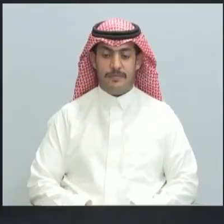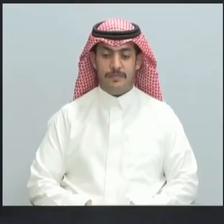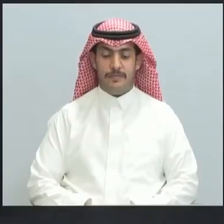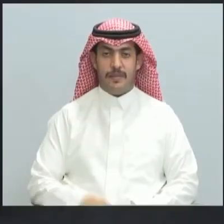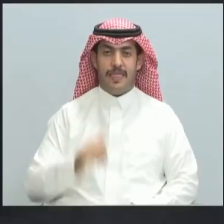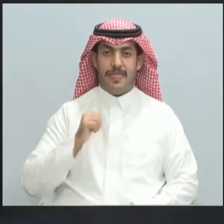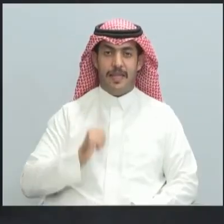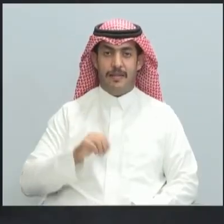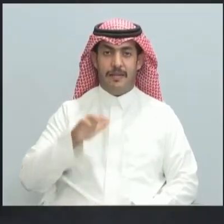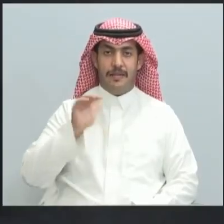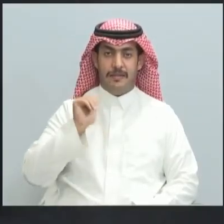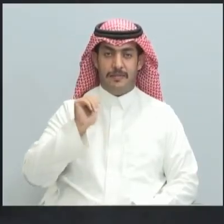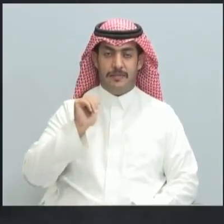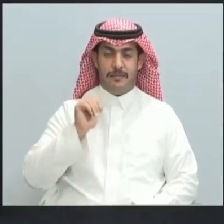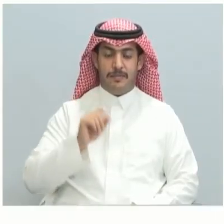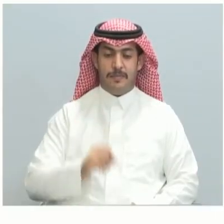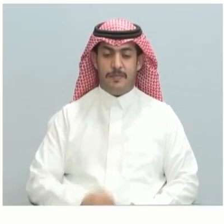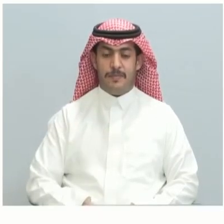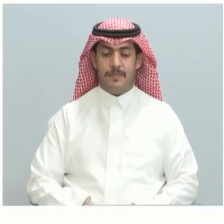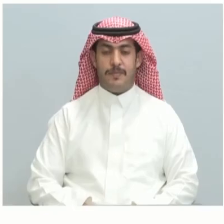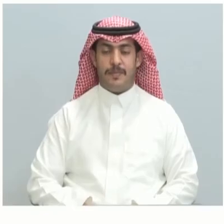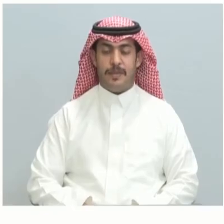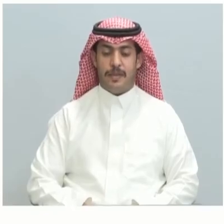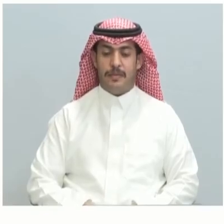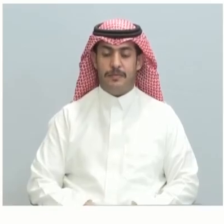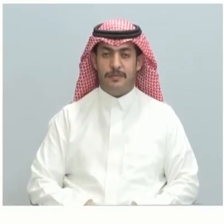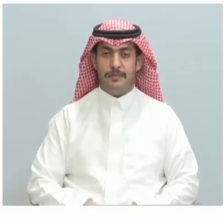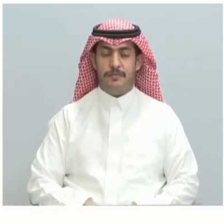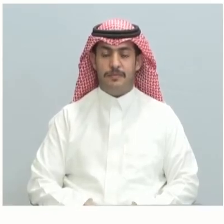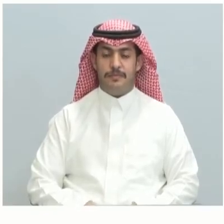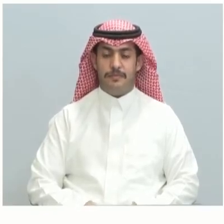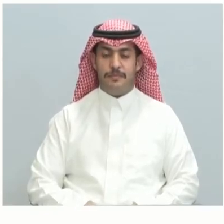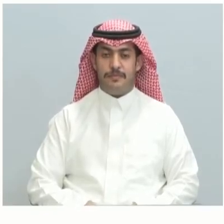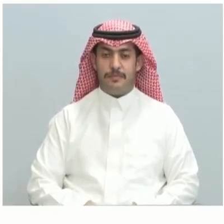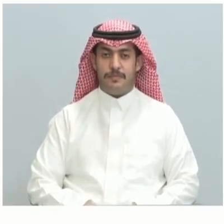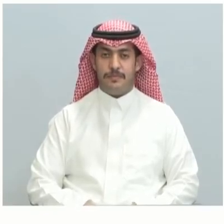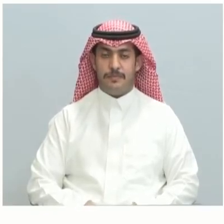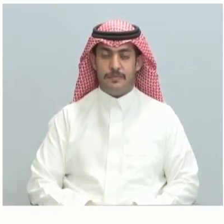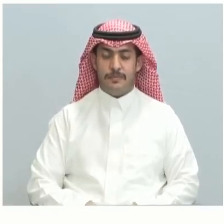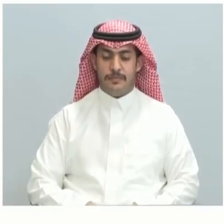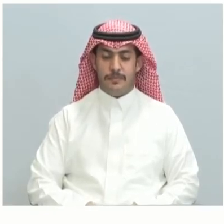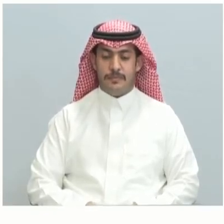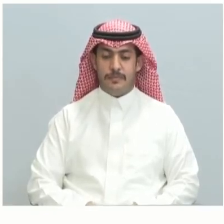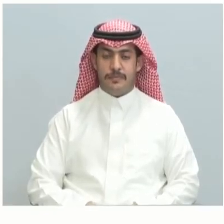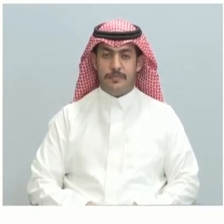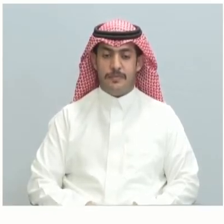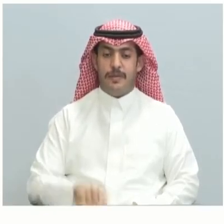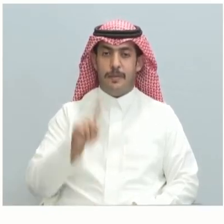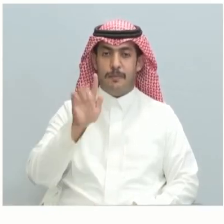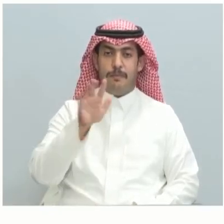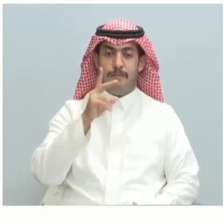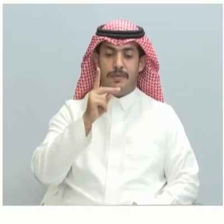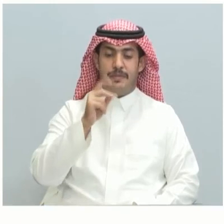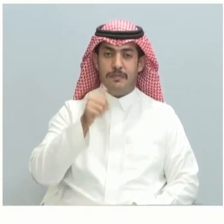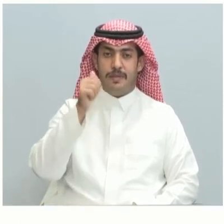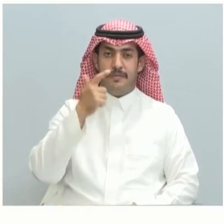هاي مبدعين الاجابه بارك الله فيكم اذا نقوم بارك الله فيكم الان بتحديد البسط كيف